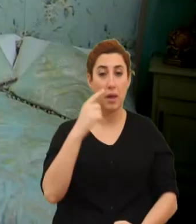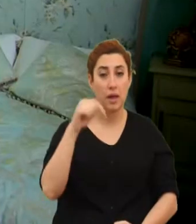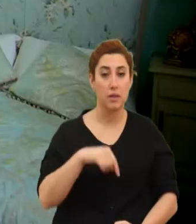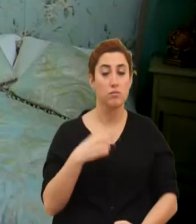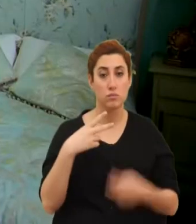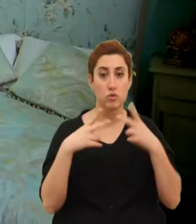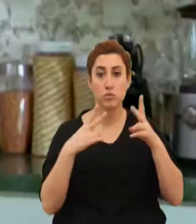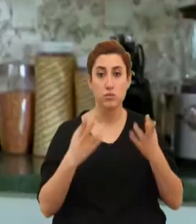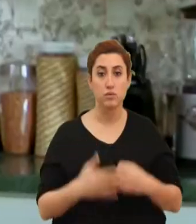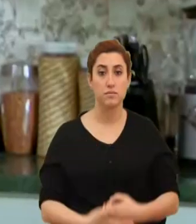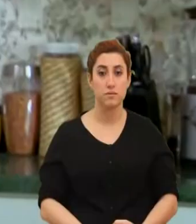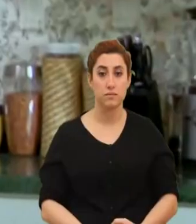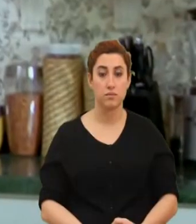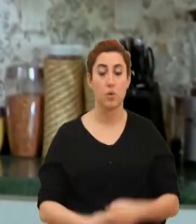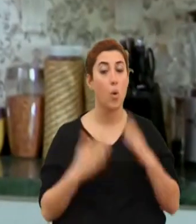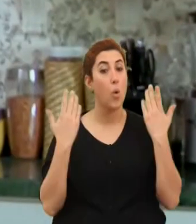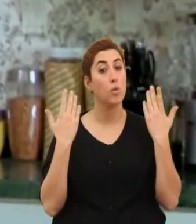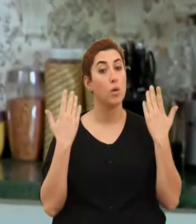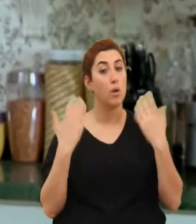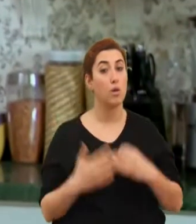Bir bakalım mı? Tabii tabii.